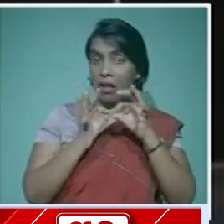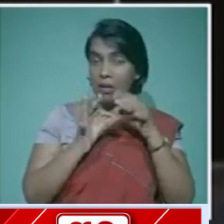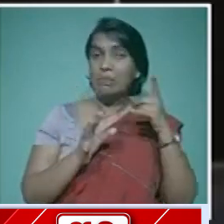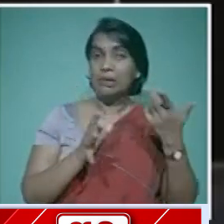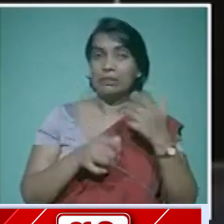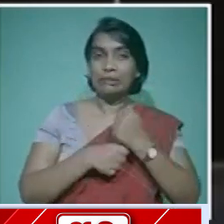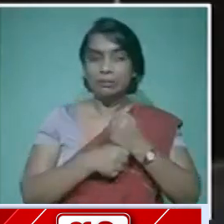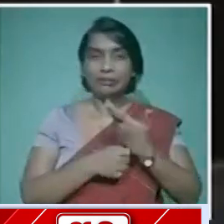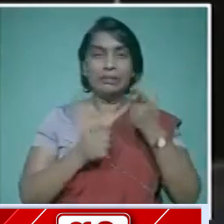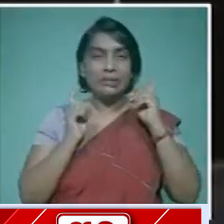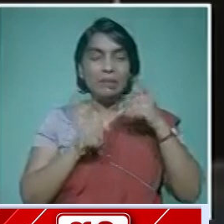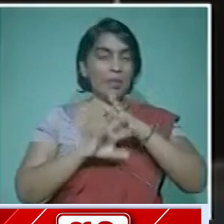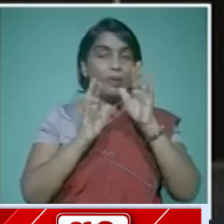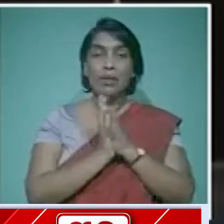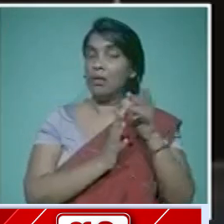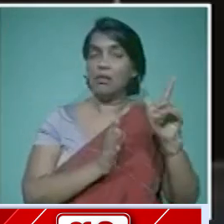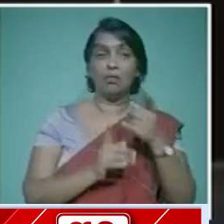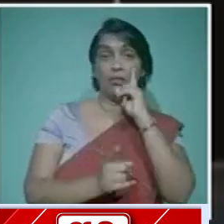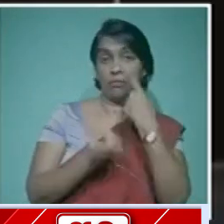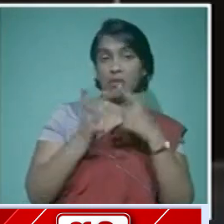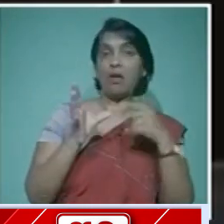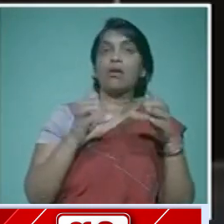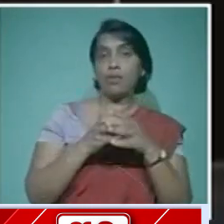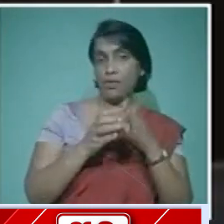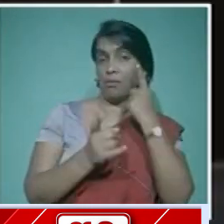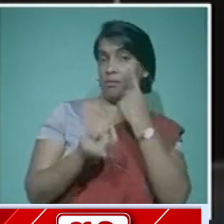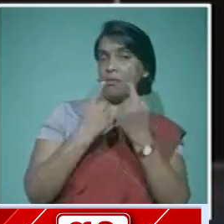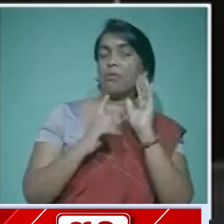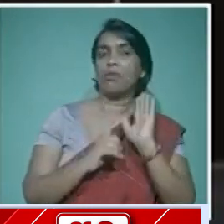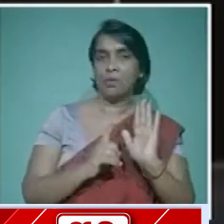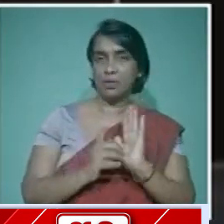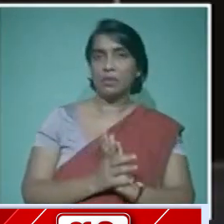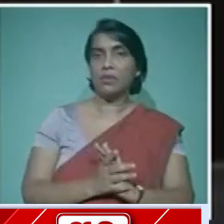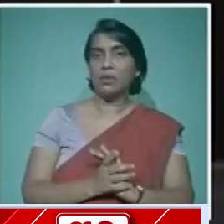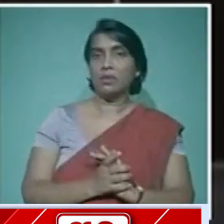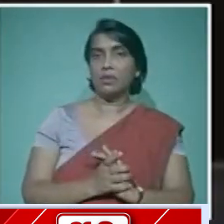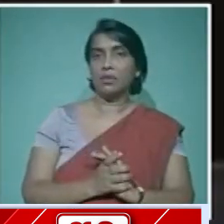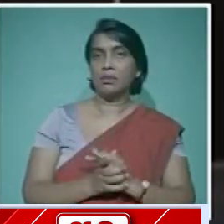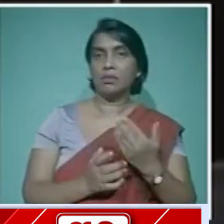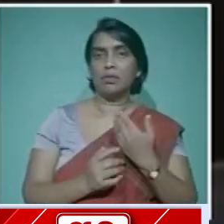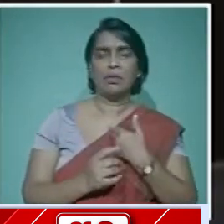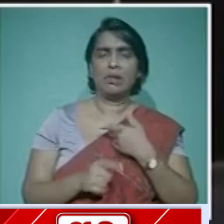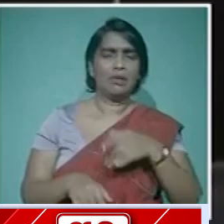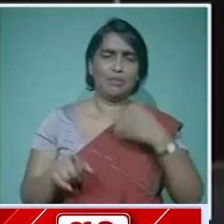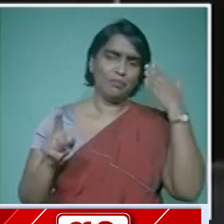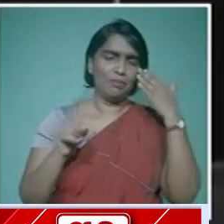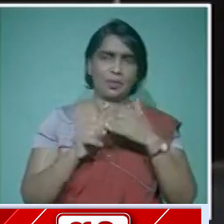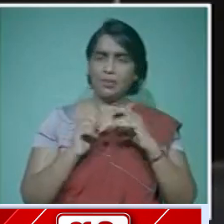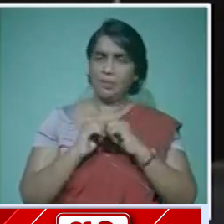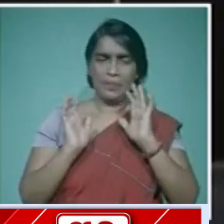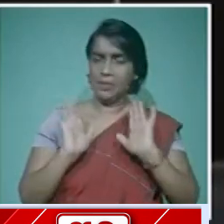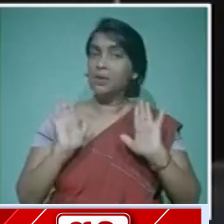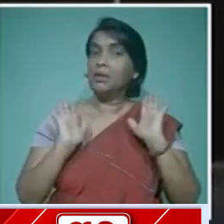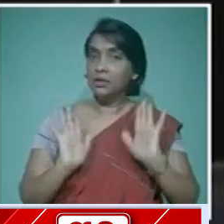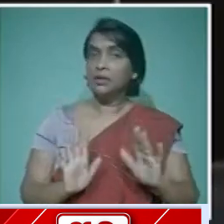කැසිනෝ නියාමනය වෙන්නේ. අපිට මේ මේ ethical moral ප්‍රශ්නයක් නෑ මේ සම්බන්ධයෙන්. නමුත්